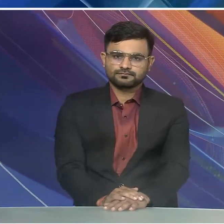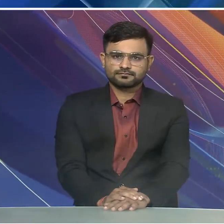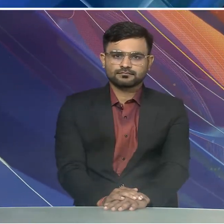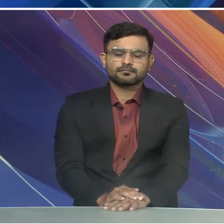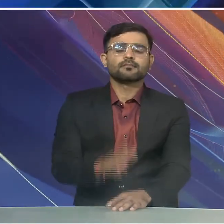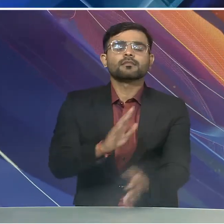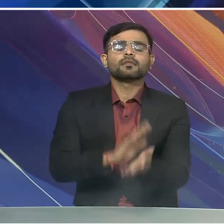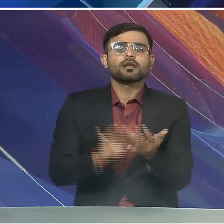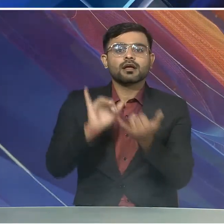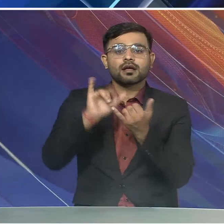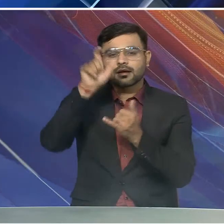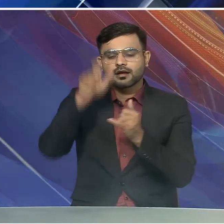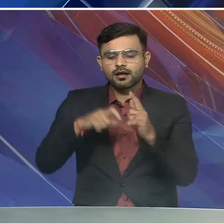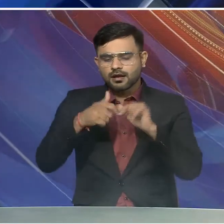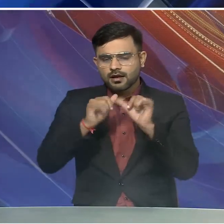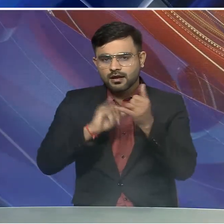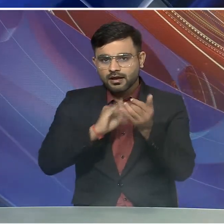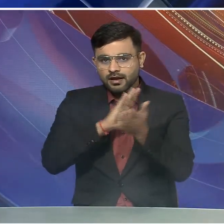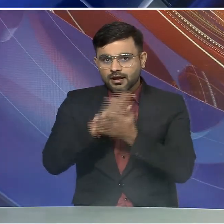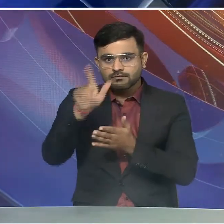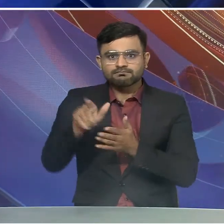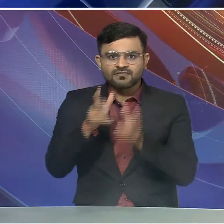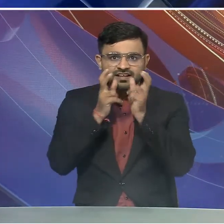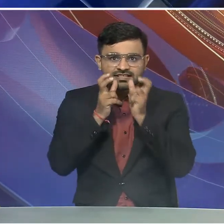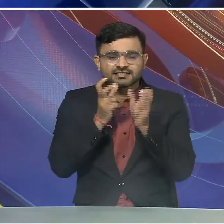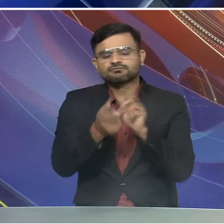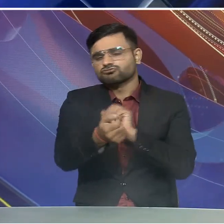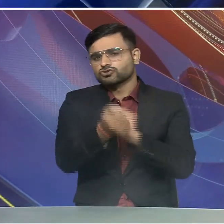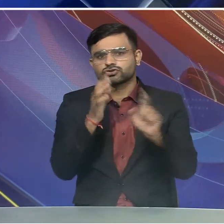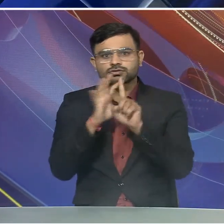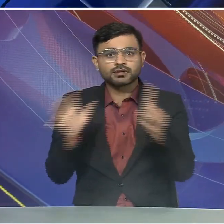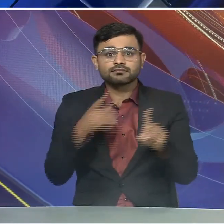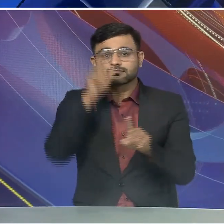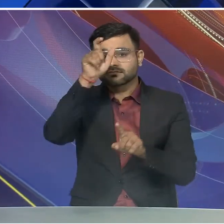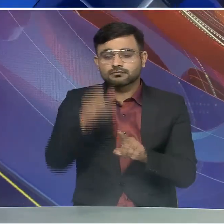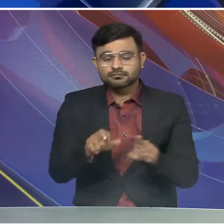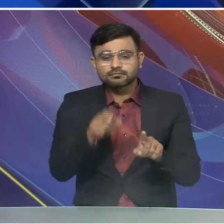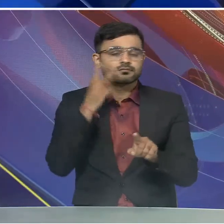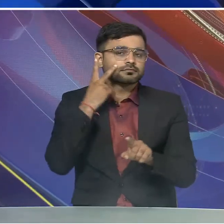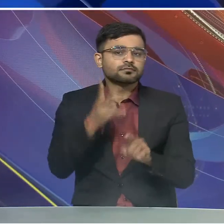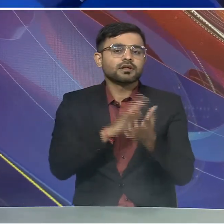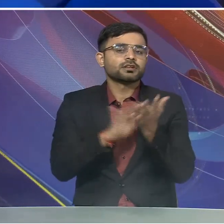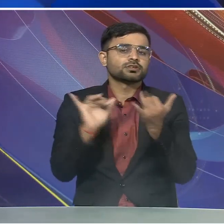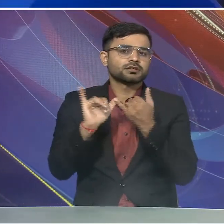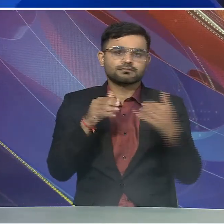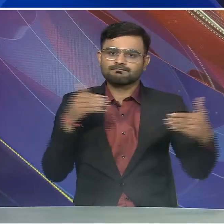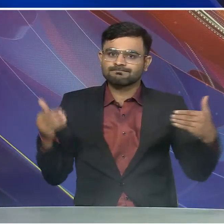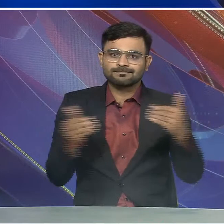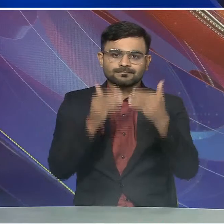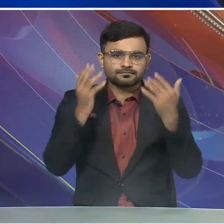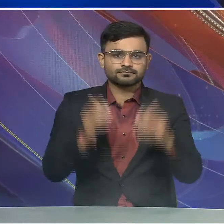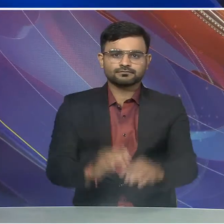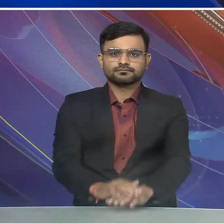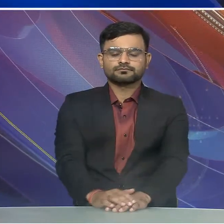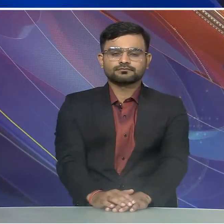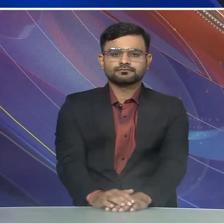कंस के भेजे गए सबसे खतरनाक रक्सन में से एक vatsaas और से हुआ है कृष्ण का सामना